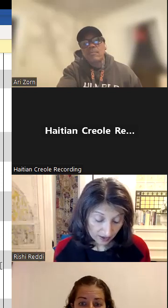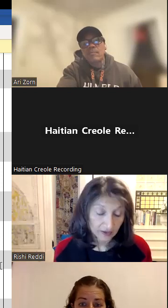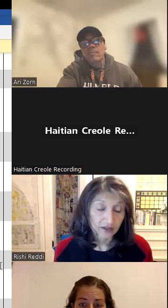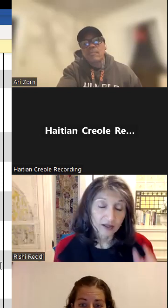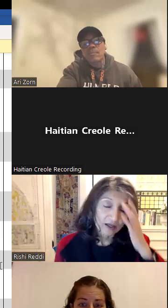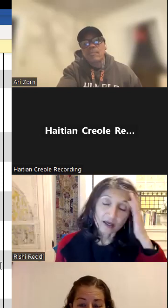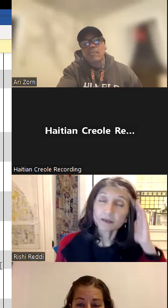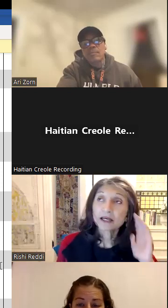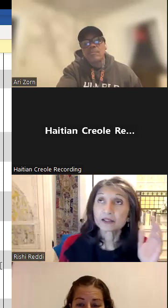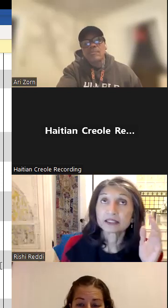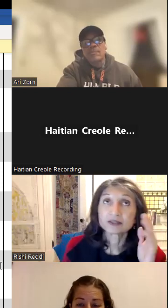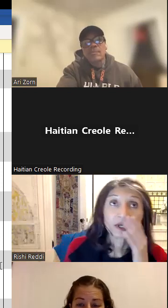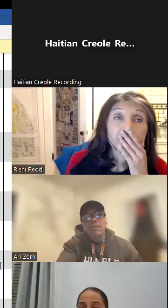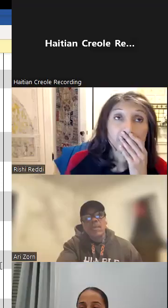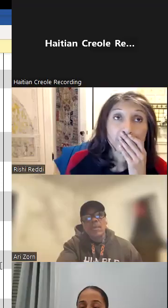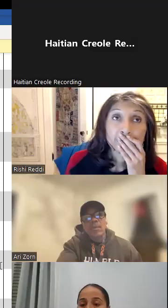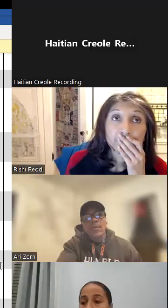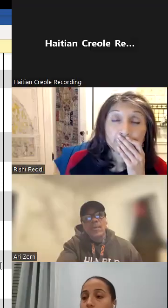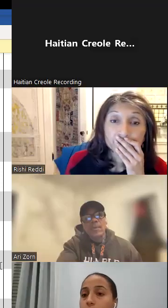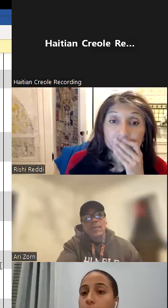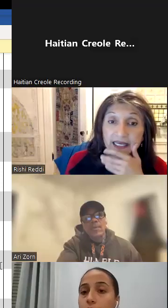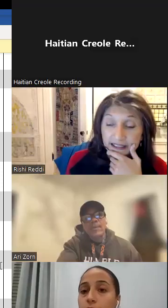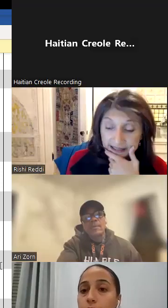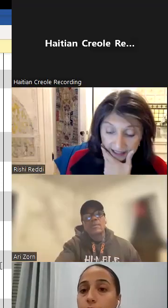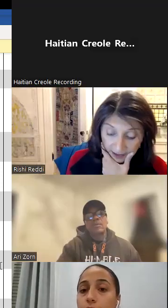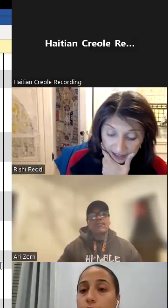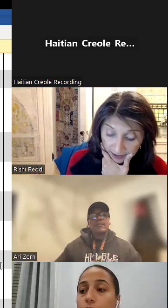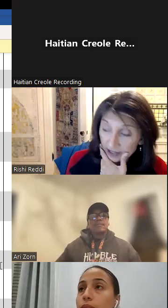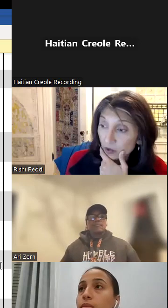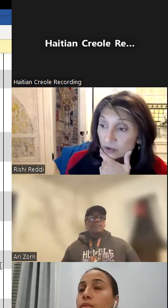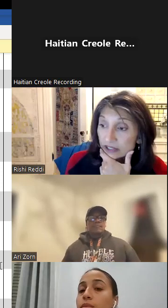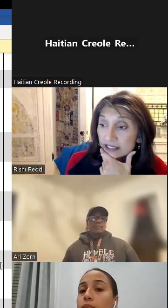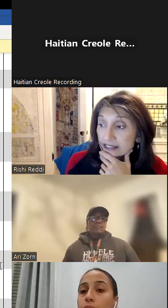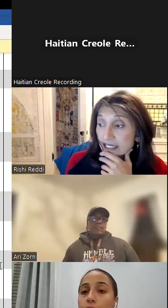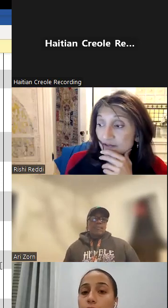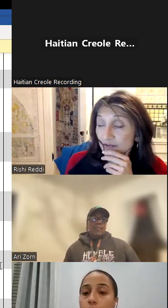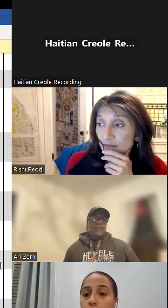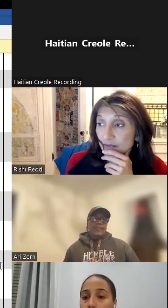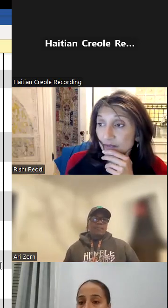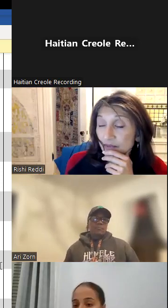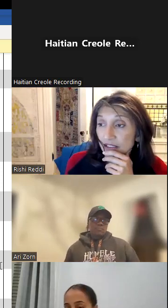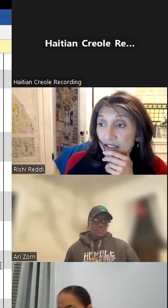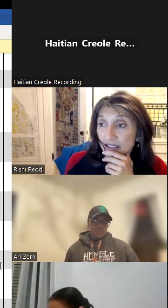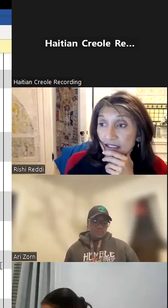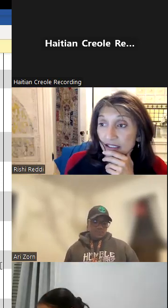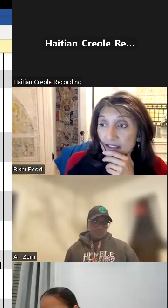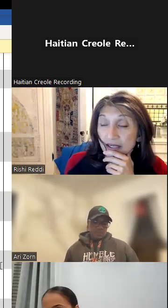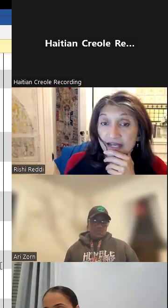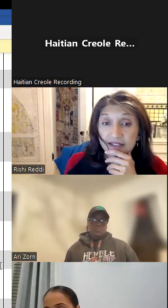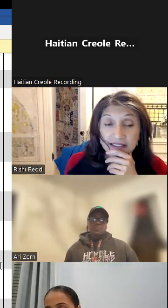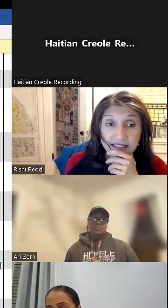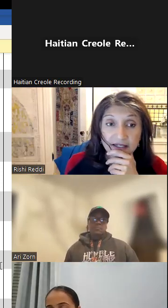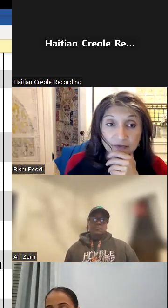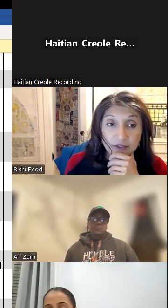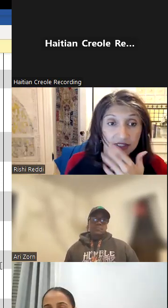pensons de ça, moi, vous parlez de Madeline's comment about holding a staff, commentaires Madeleine te fait, hein, you know,